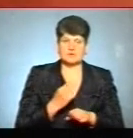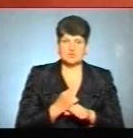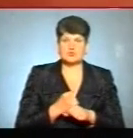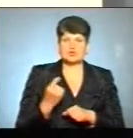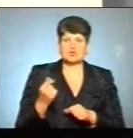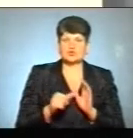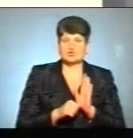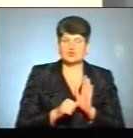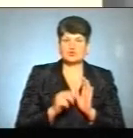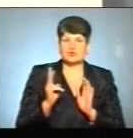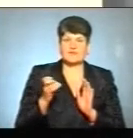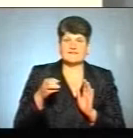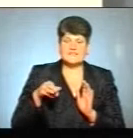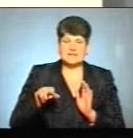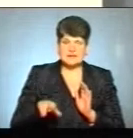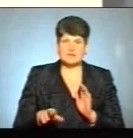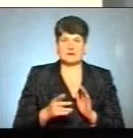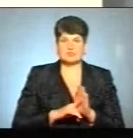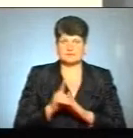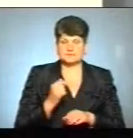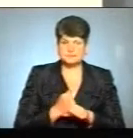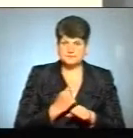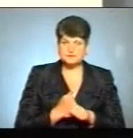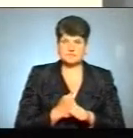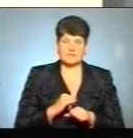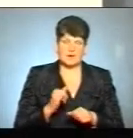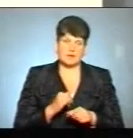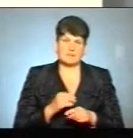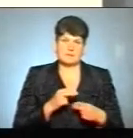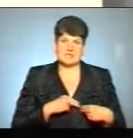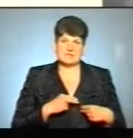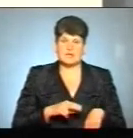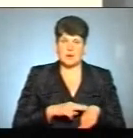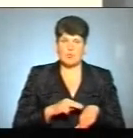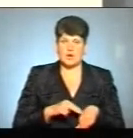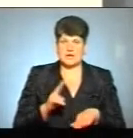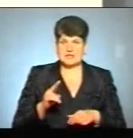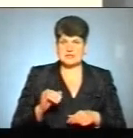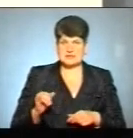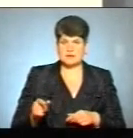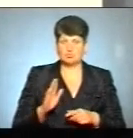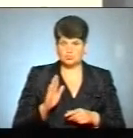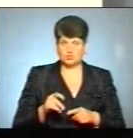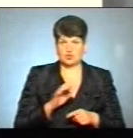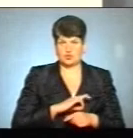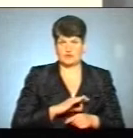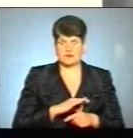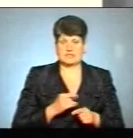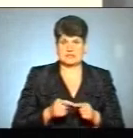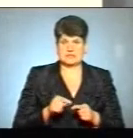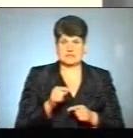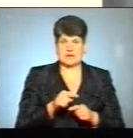квітня по постанові Кабінету міністрів, яка вступила в силу. І працівники поліції, звичайно, будуть користуватися